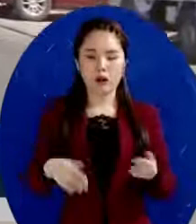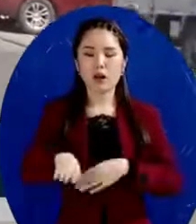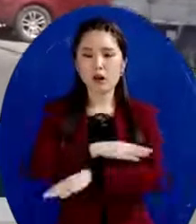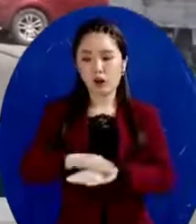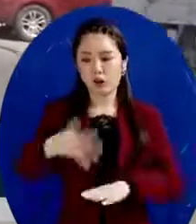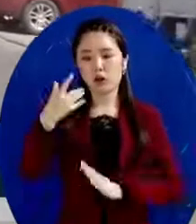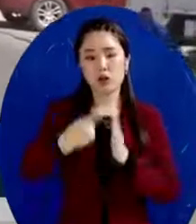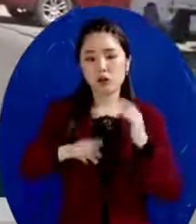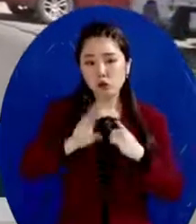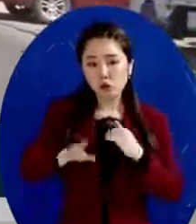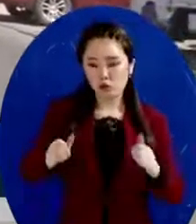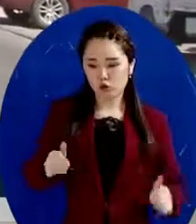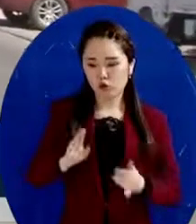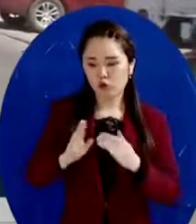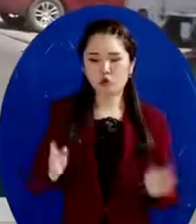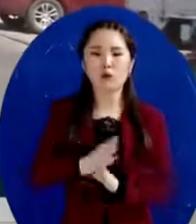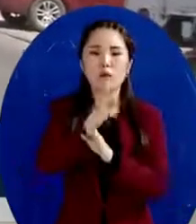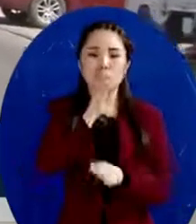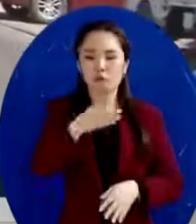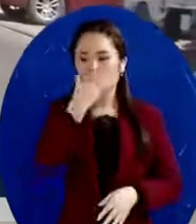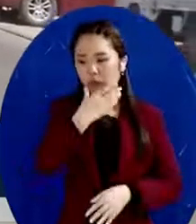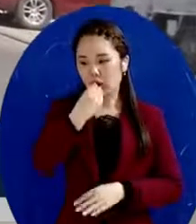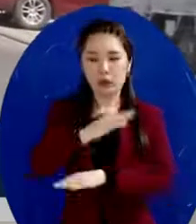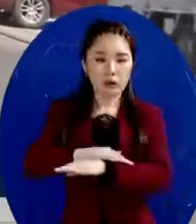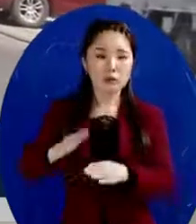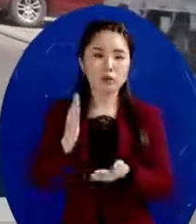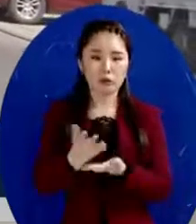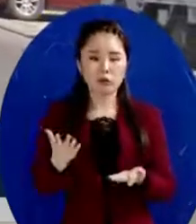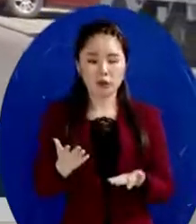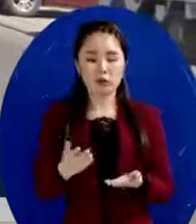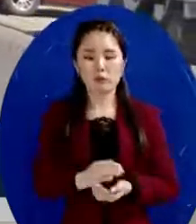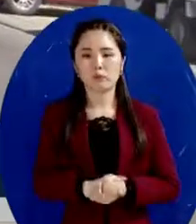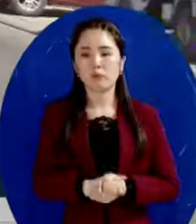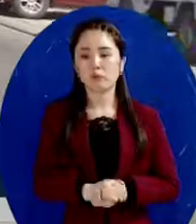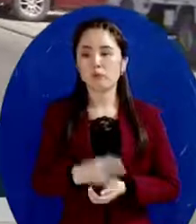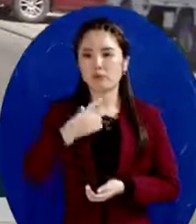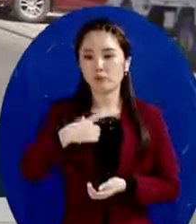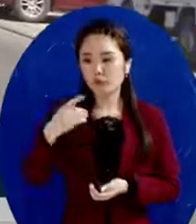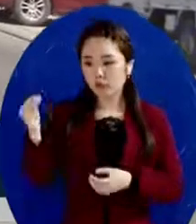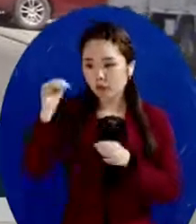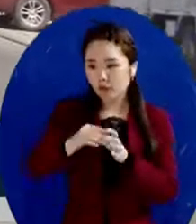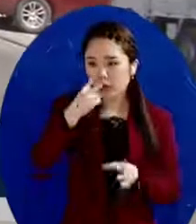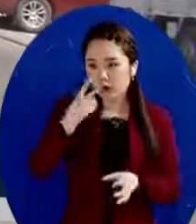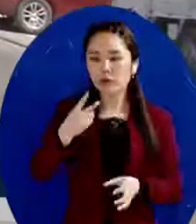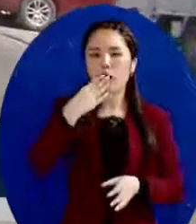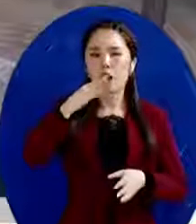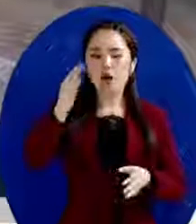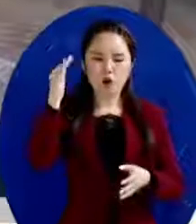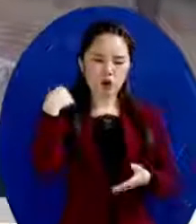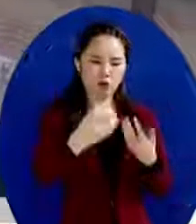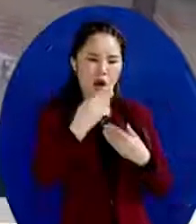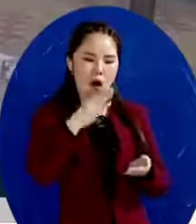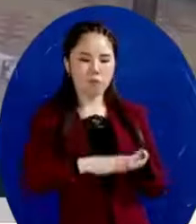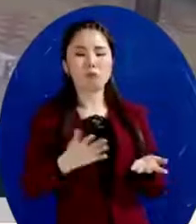5 сарын сүүлчгээр дуусах сайхан замтай болсон. А төрөв төрөж их хурлд гарсан гисүүдэд их санал тавьдаг байлаа. Манай